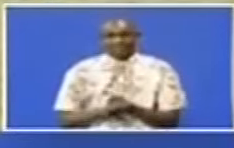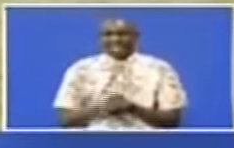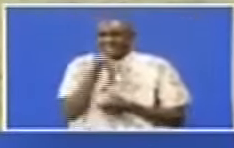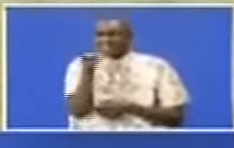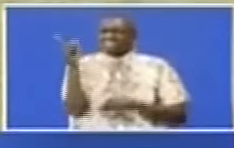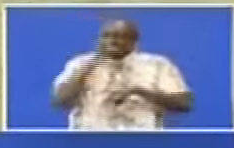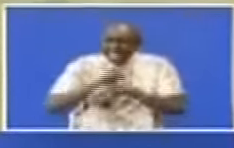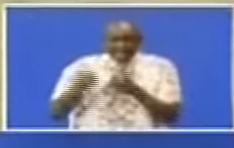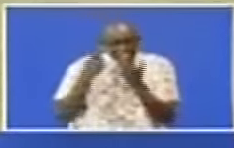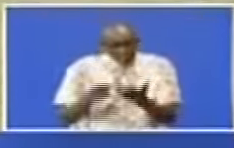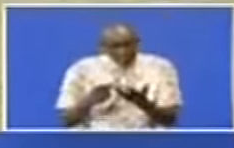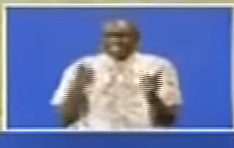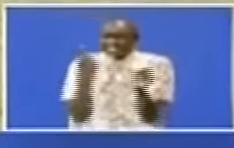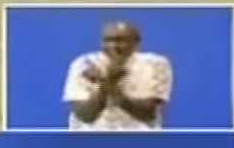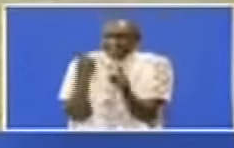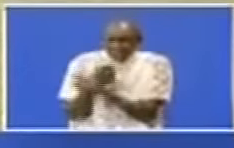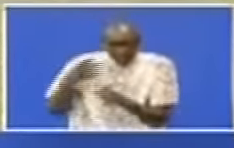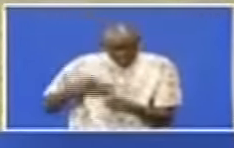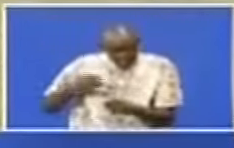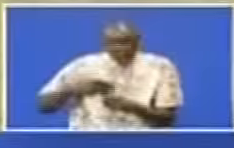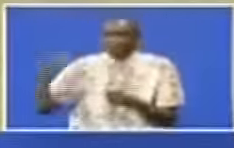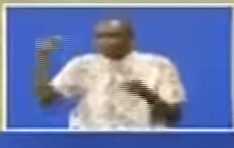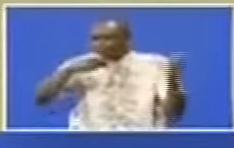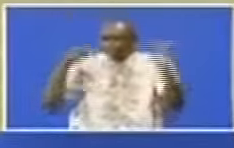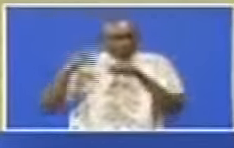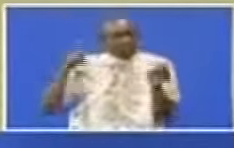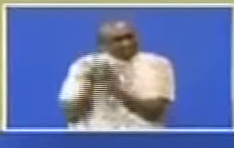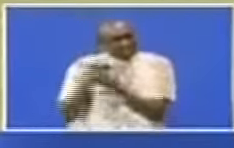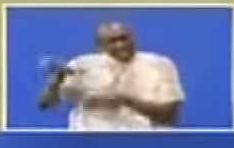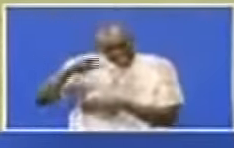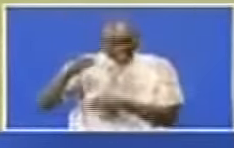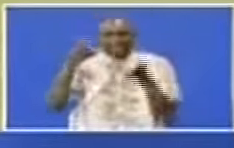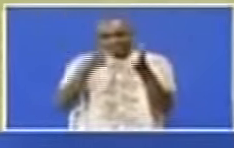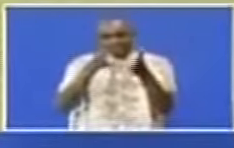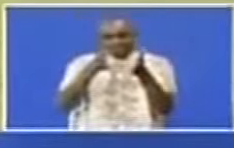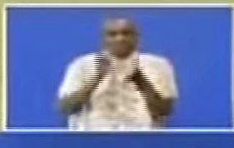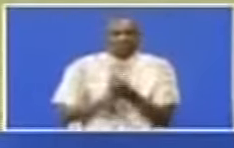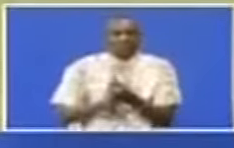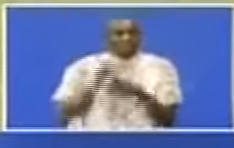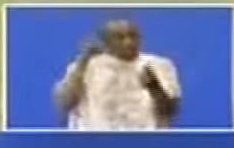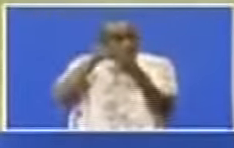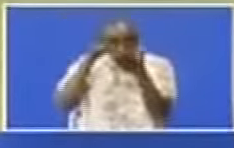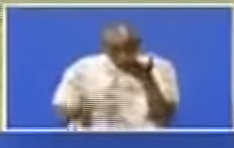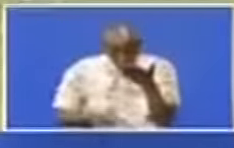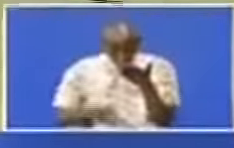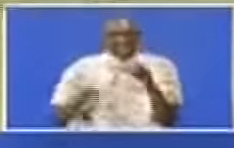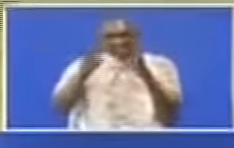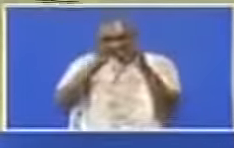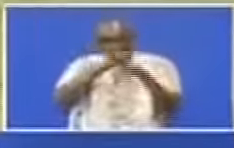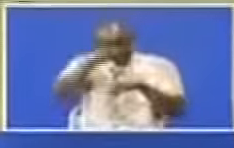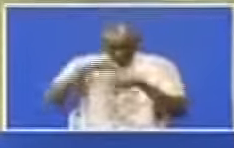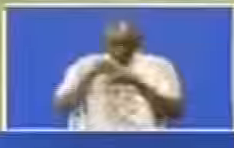Ilikuwa ni siku ambayo iliyoleta pamoja washindi kwenye mashindano ya mbio za nyika katika vitengo mbalimbali humu nchini kwenye mashindano ya kitaifa ya mbio